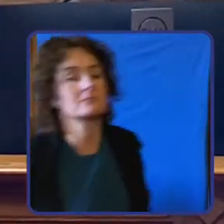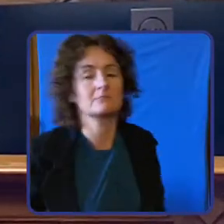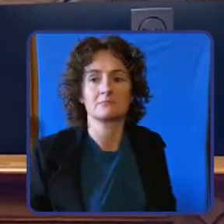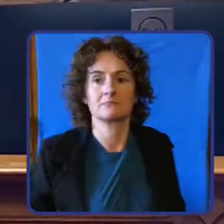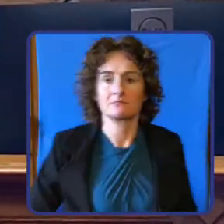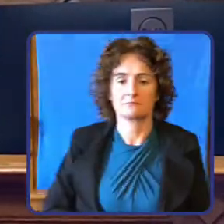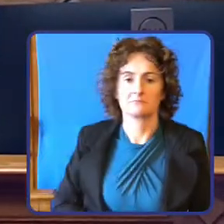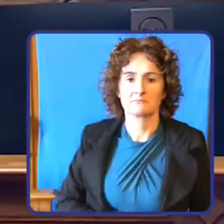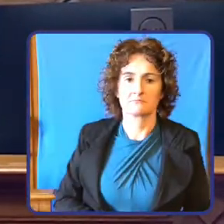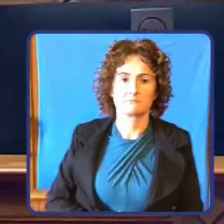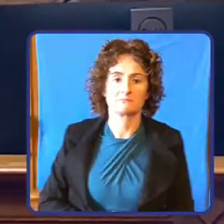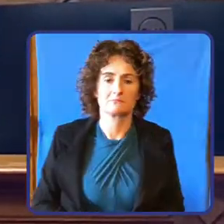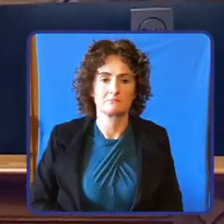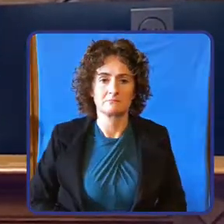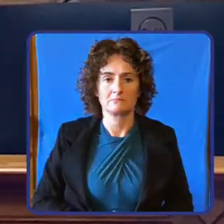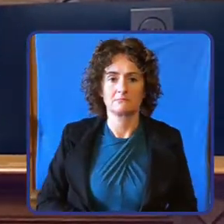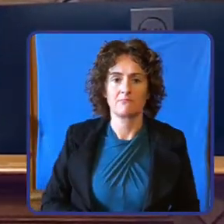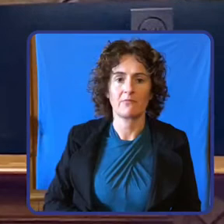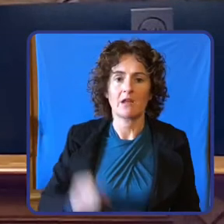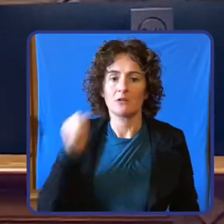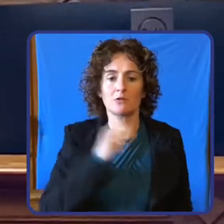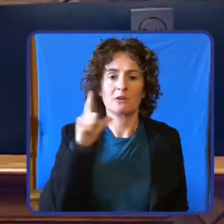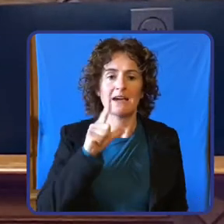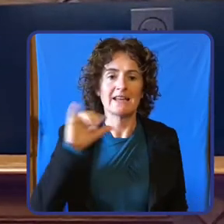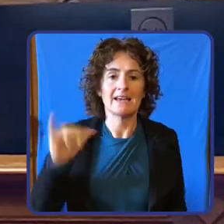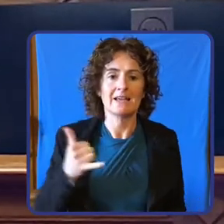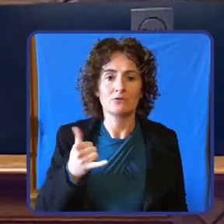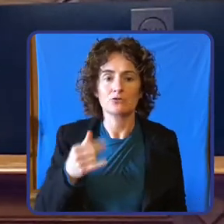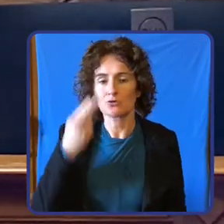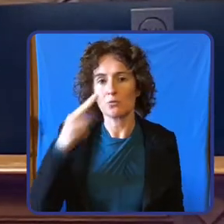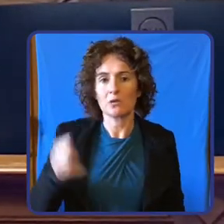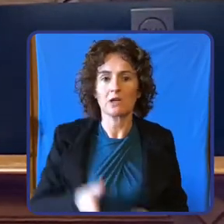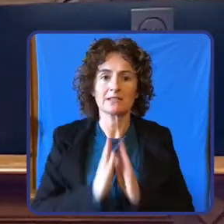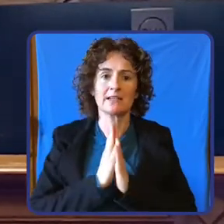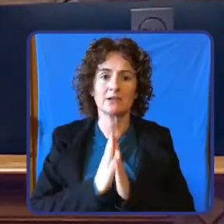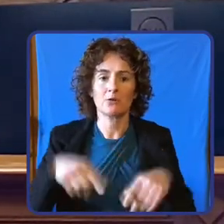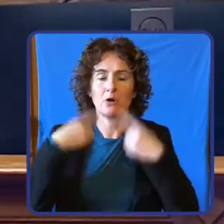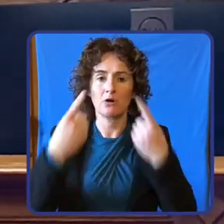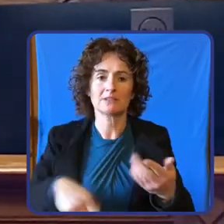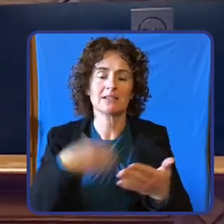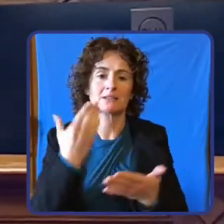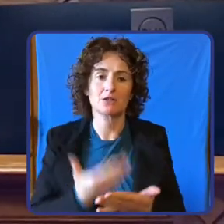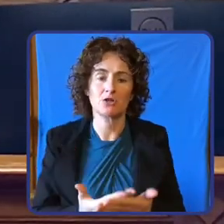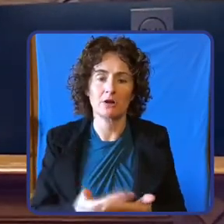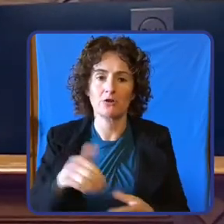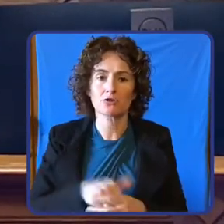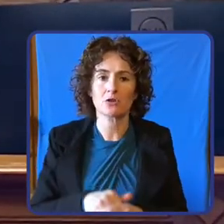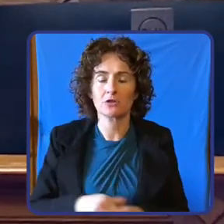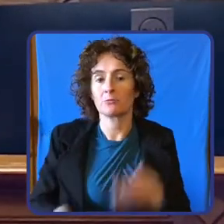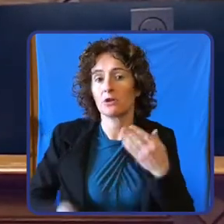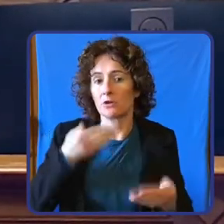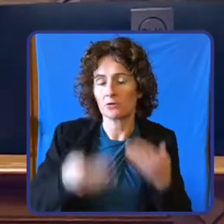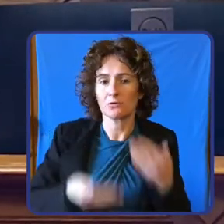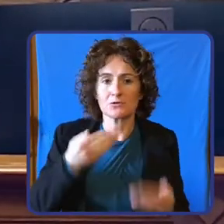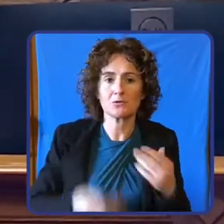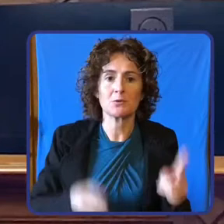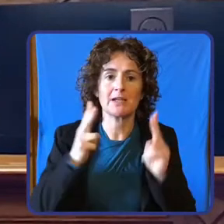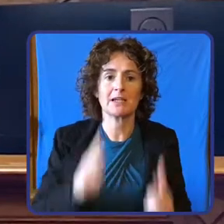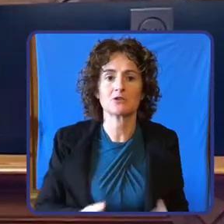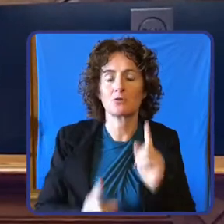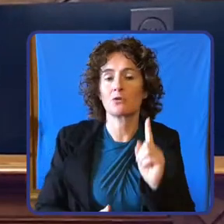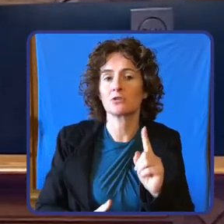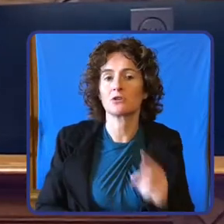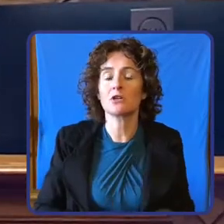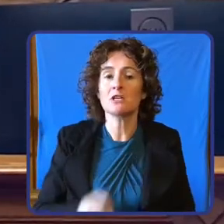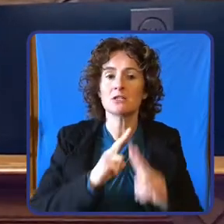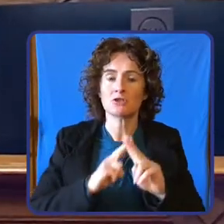Most is szavazhatunk. Jó, tehát akkor, ahogy elmondtam, dr. Lázár János urat fogja kérni ebben a határozott javaslatban a közgyűlés, hogy járjon